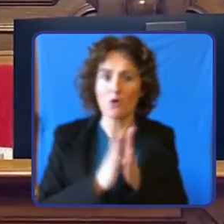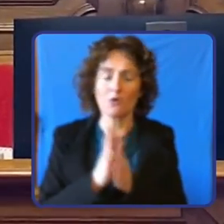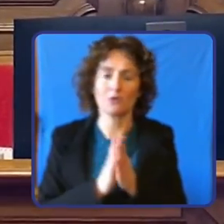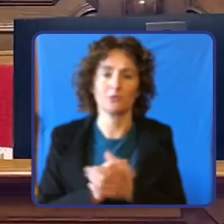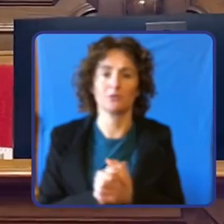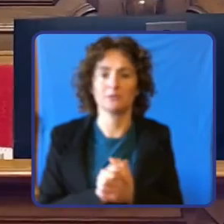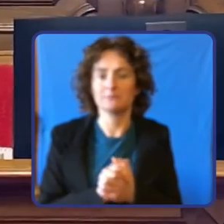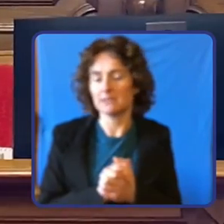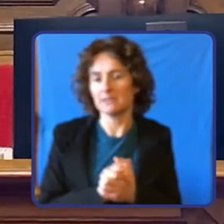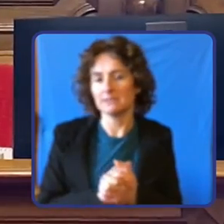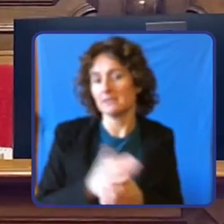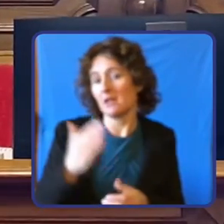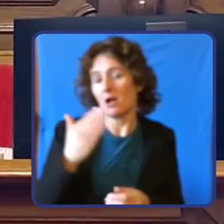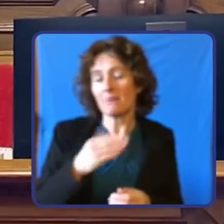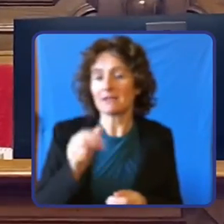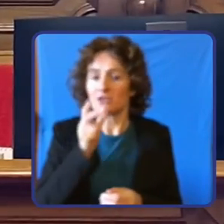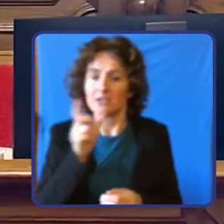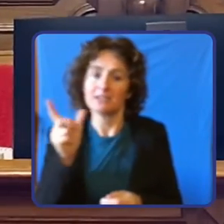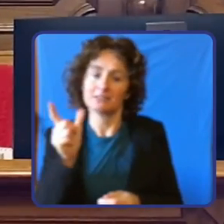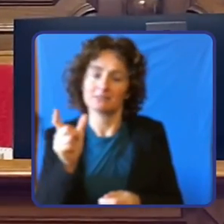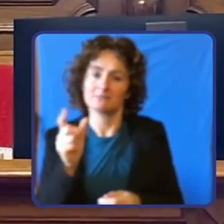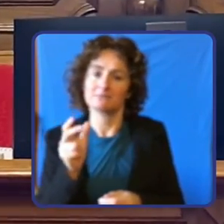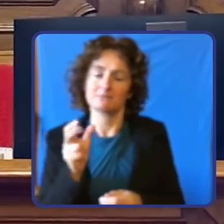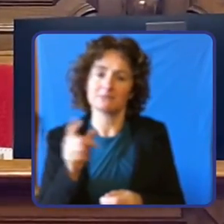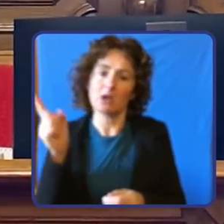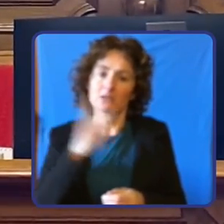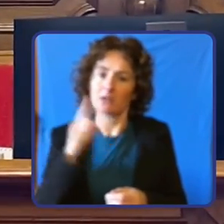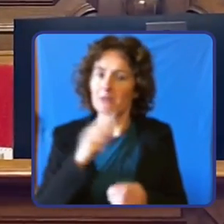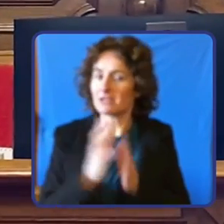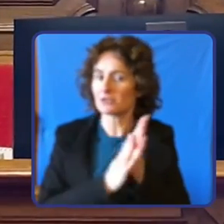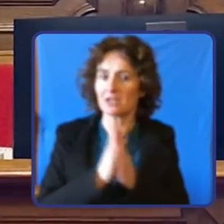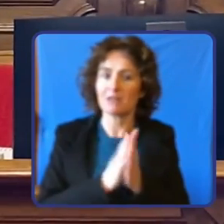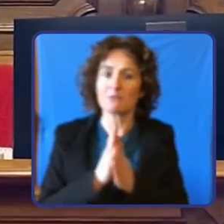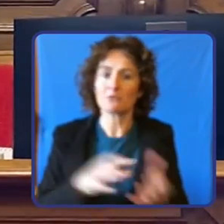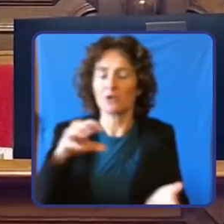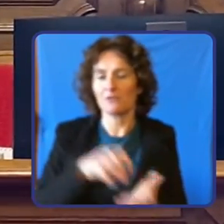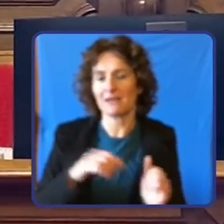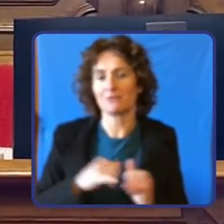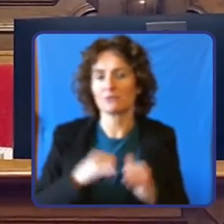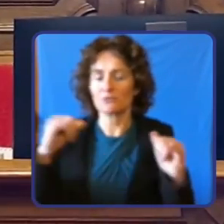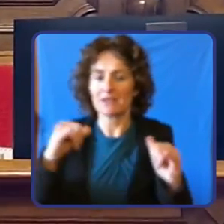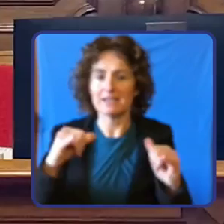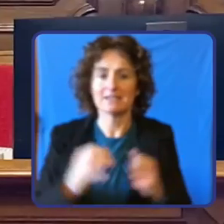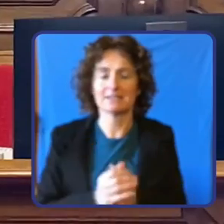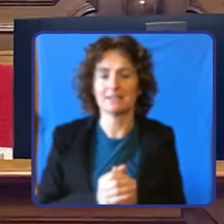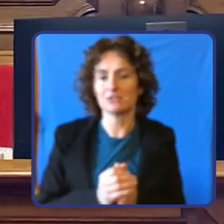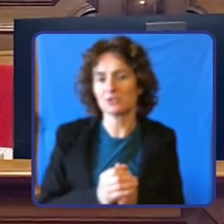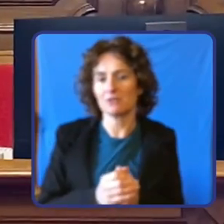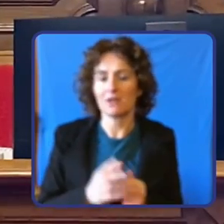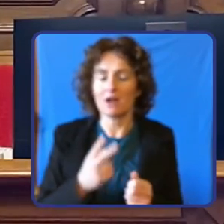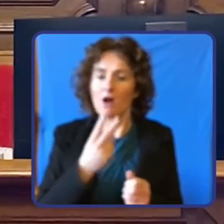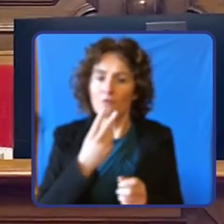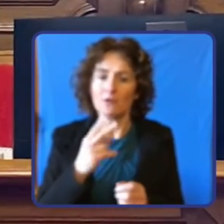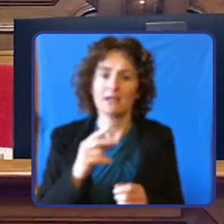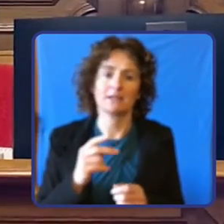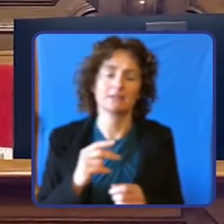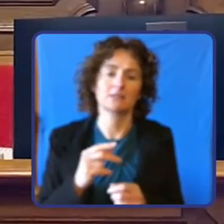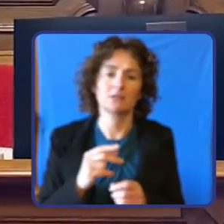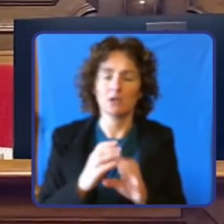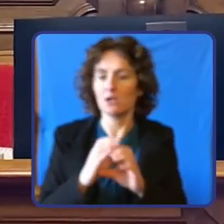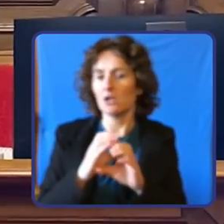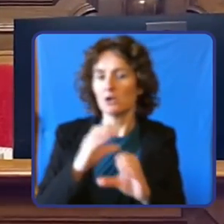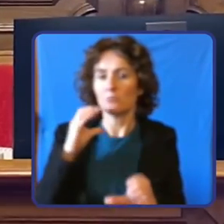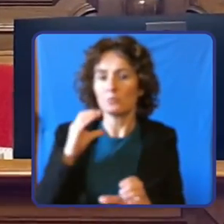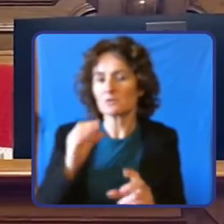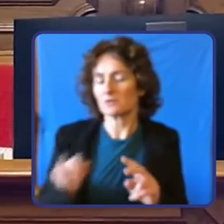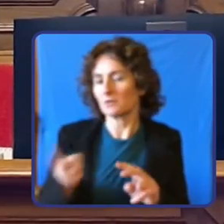ellenszínben is fejlődik, hogy ezek a joványbuszok szemben a volánbusszal ezek rendszeresen tömve közlekednek.